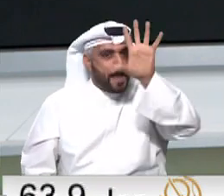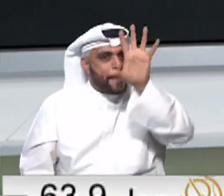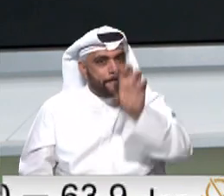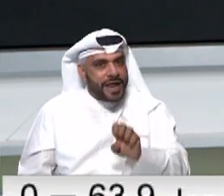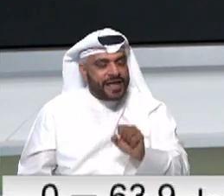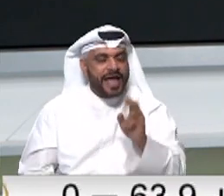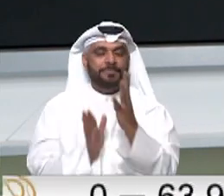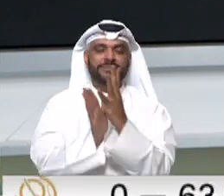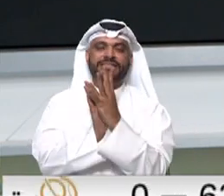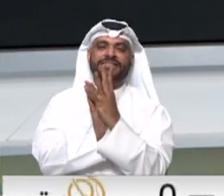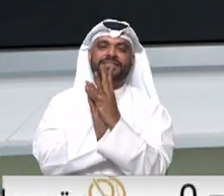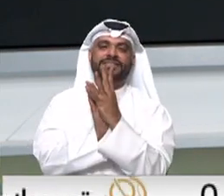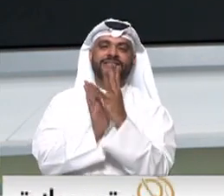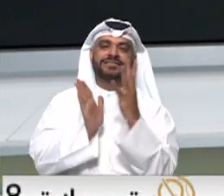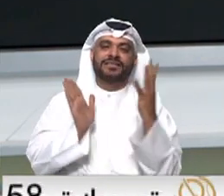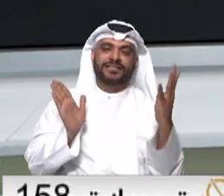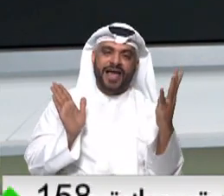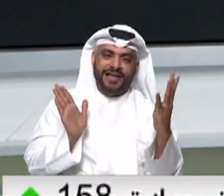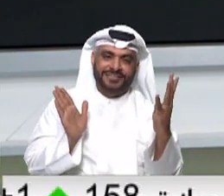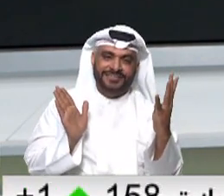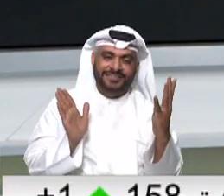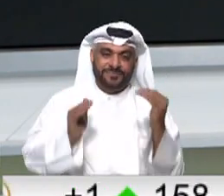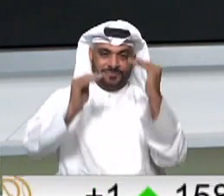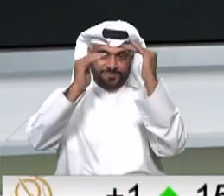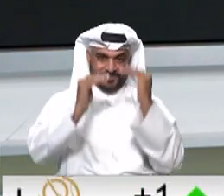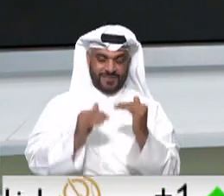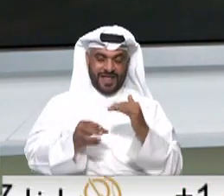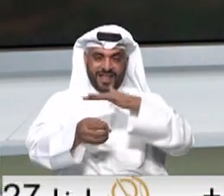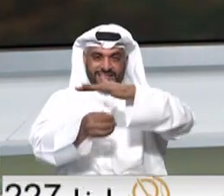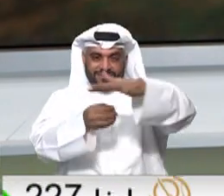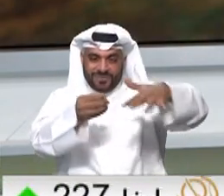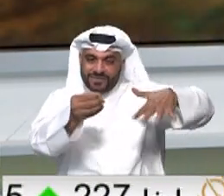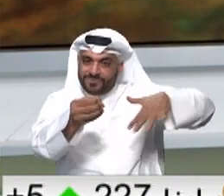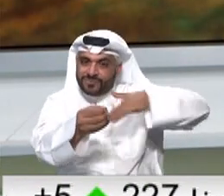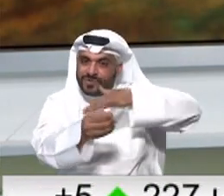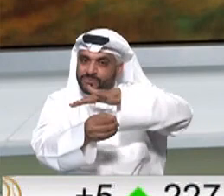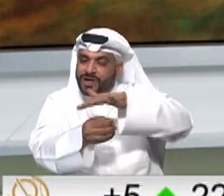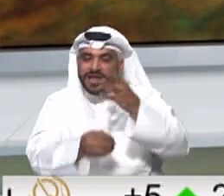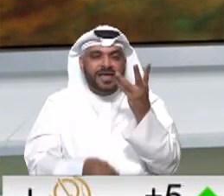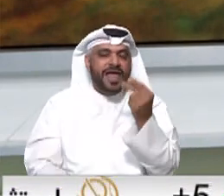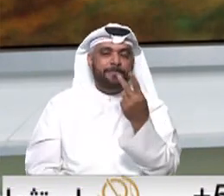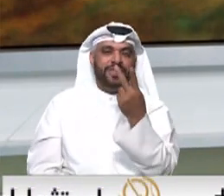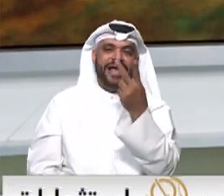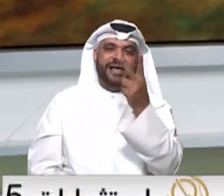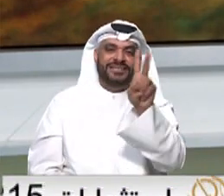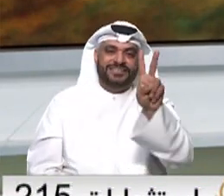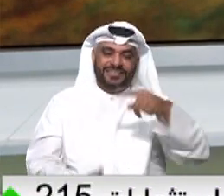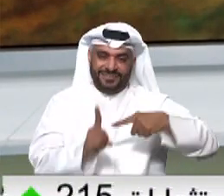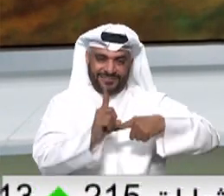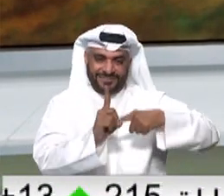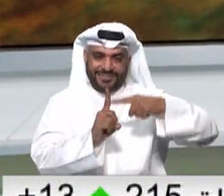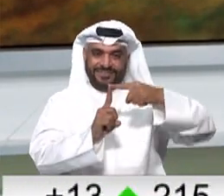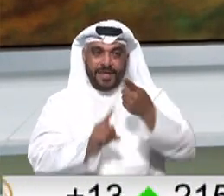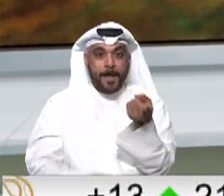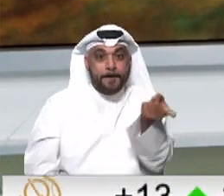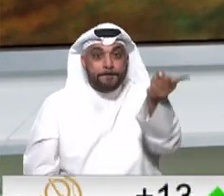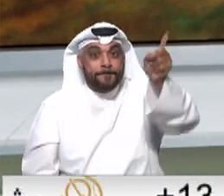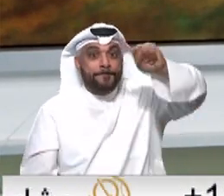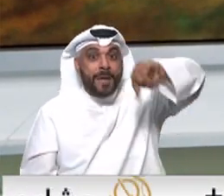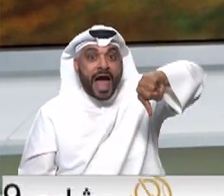مئويه زرنا الشماليه وارب وبيان وفيلكا قد تصل الى ال 20 درجه مئويه في مساء الغد فرصه لامطار